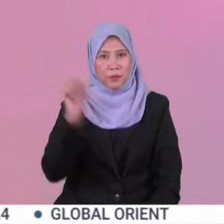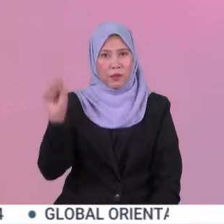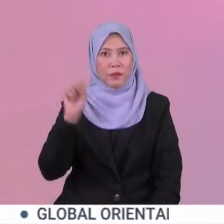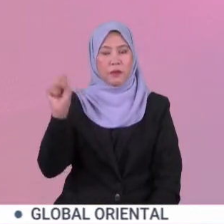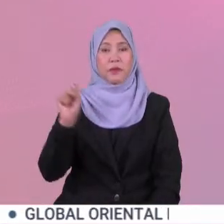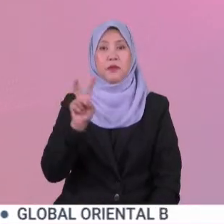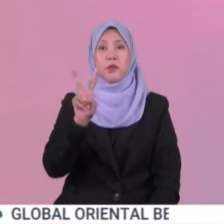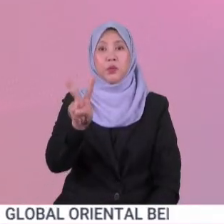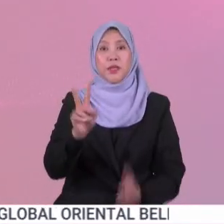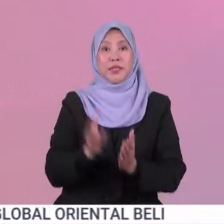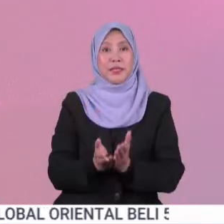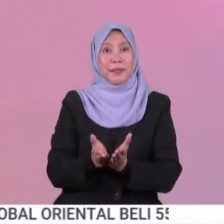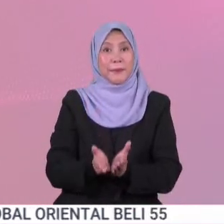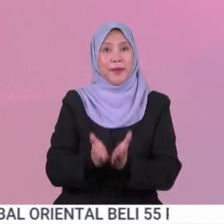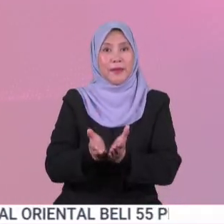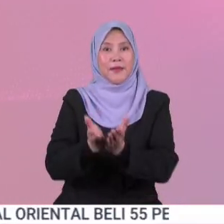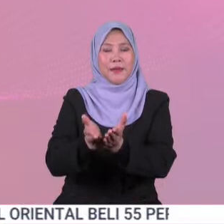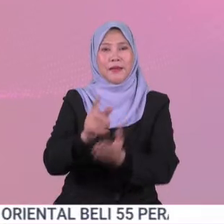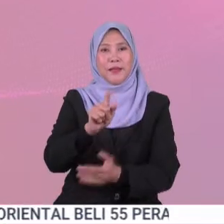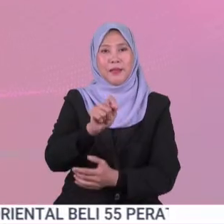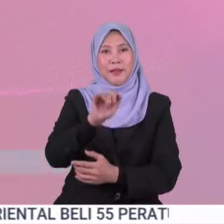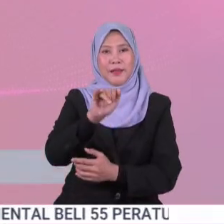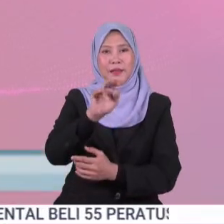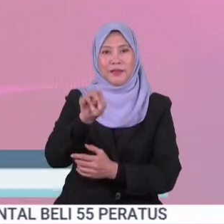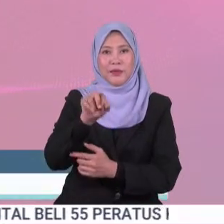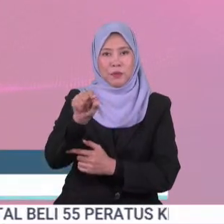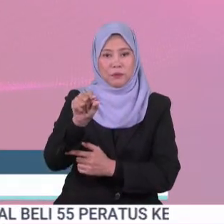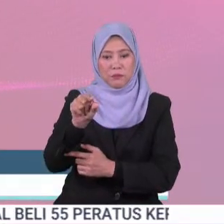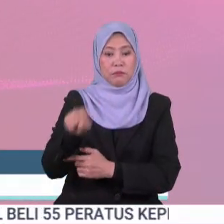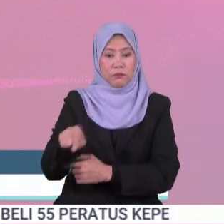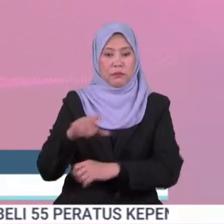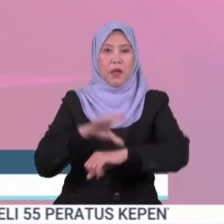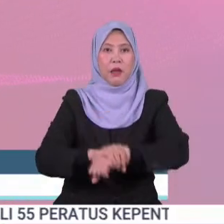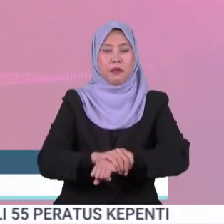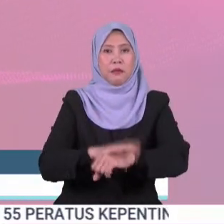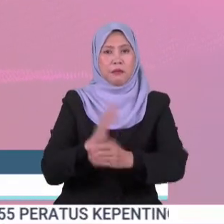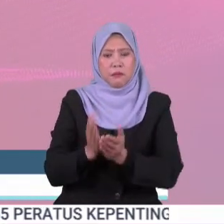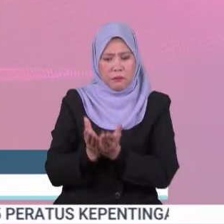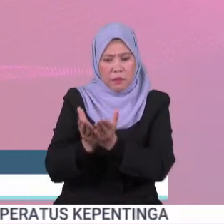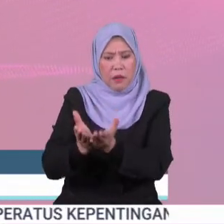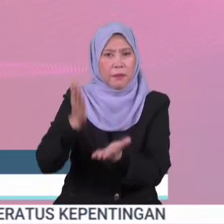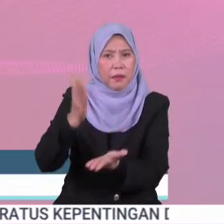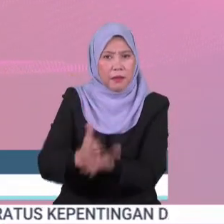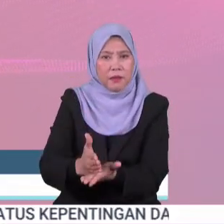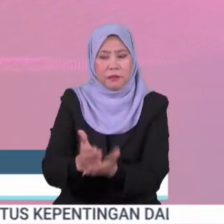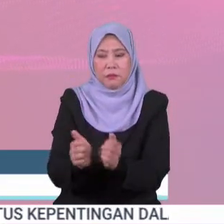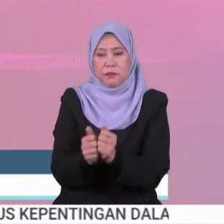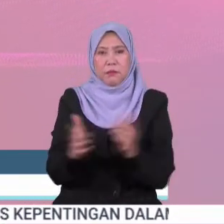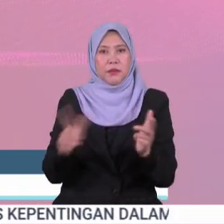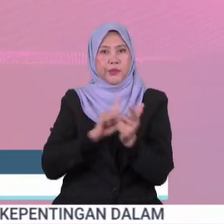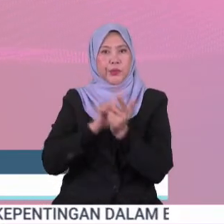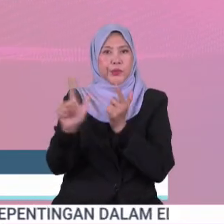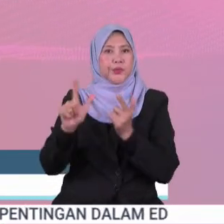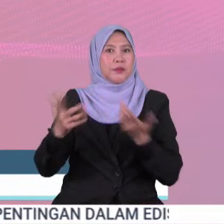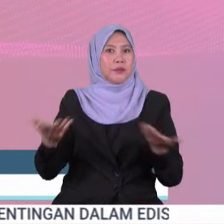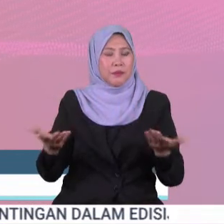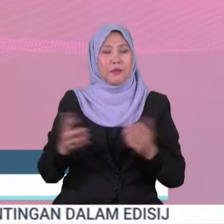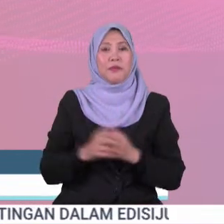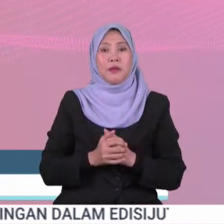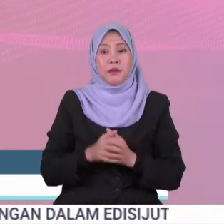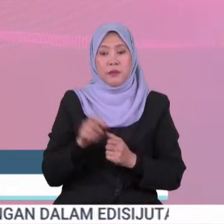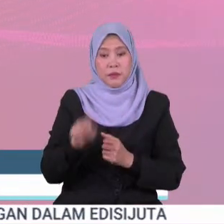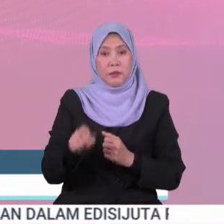Saudara, dua kapal pengangkut di Tanjung Sedili ditahan kerana bersauh tanpa kebenaran. Pemangku Pengarah Zon Maritim Tanjung